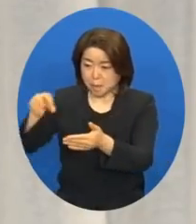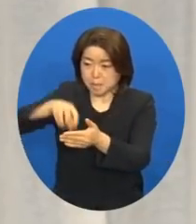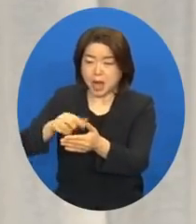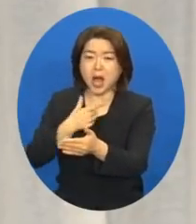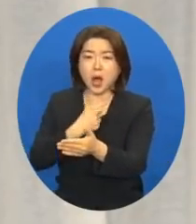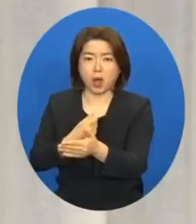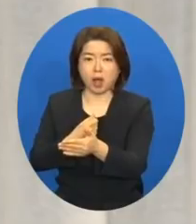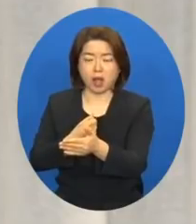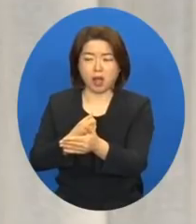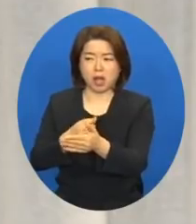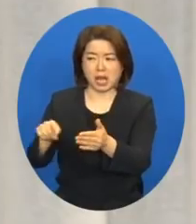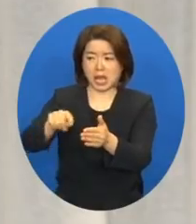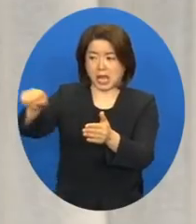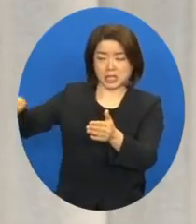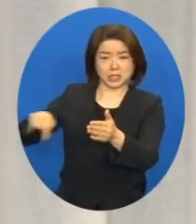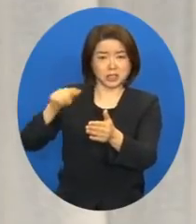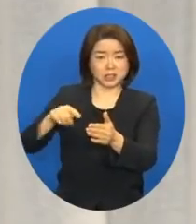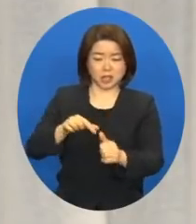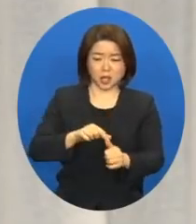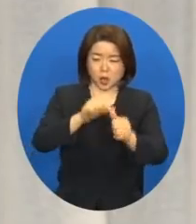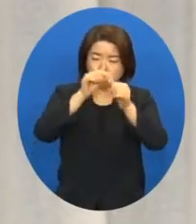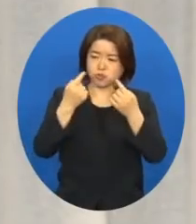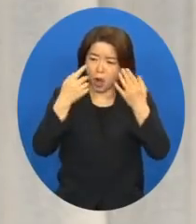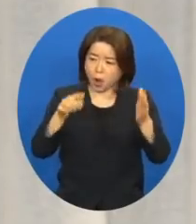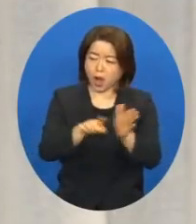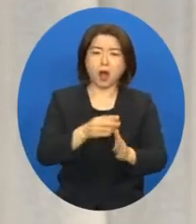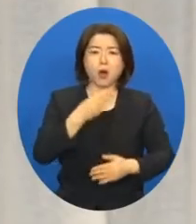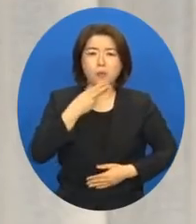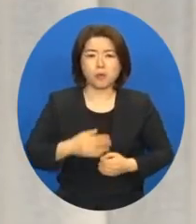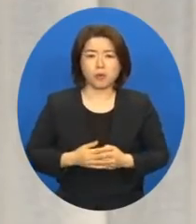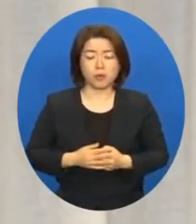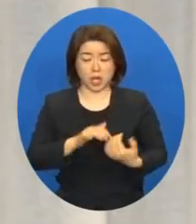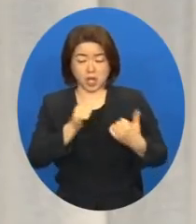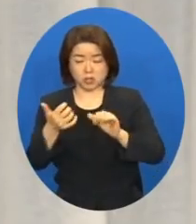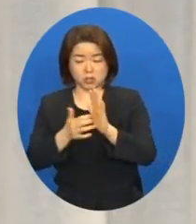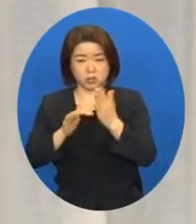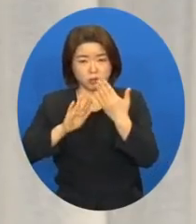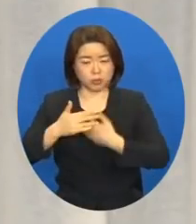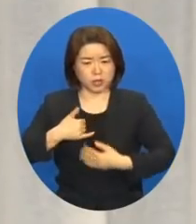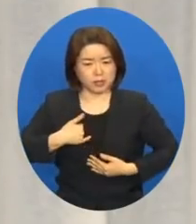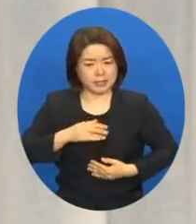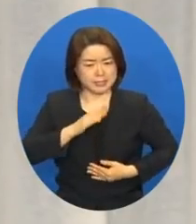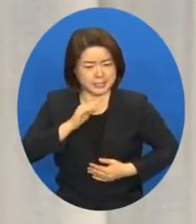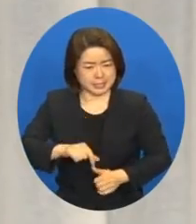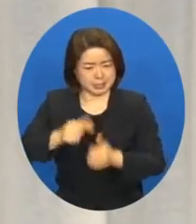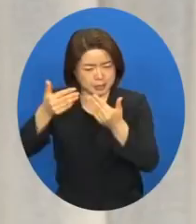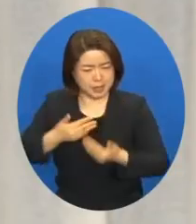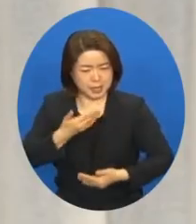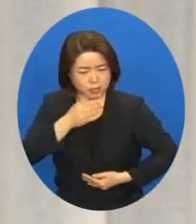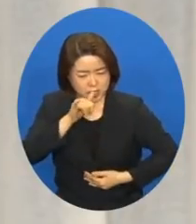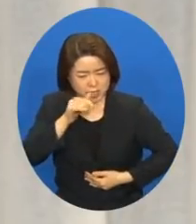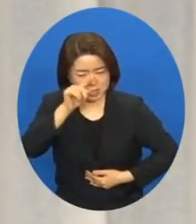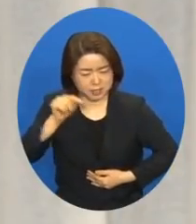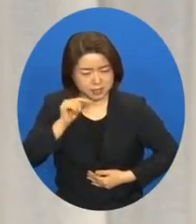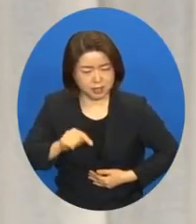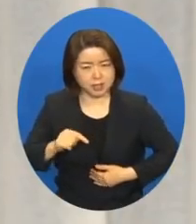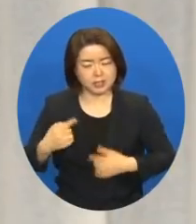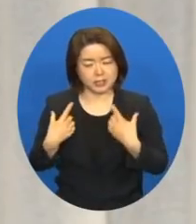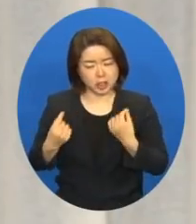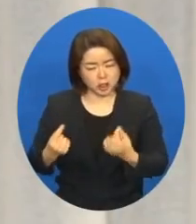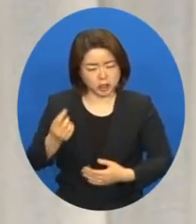구원의 확신이 없어요. 죽고 난 다음에 내가 진짜 구원 받을 수 있을지, 그게 여전히 그들은